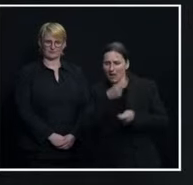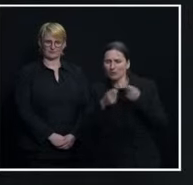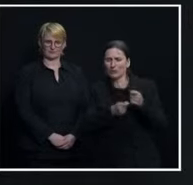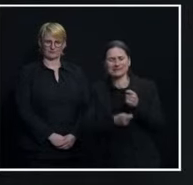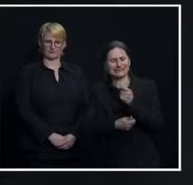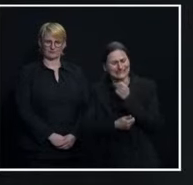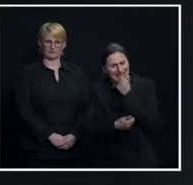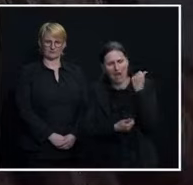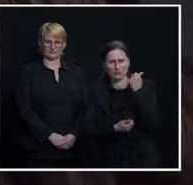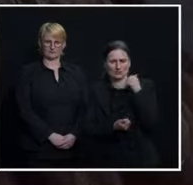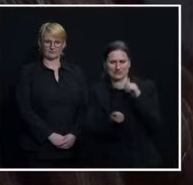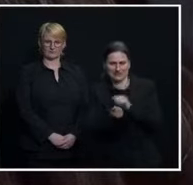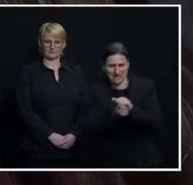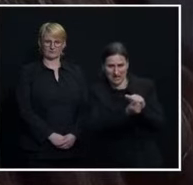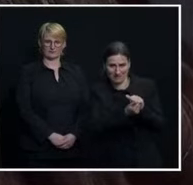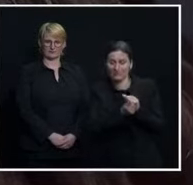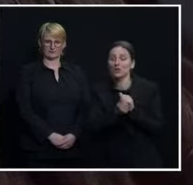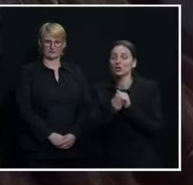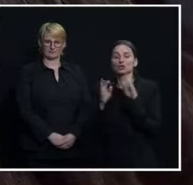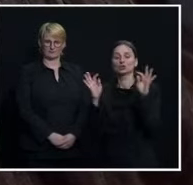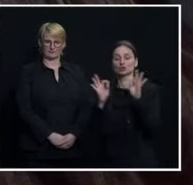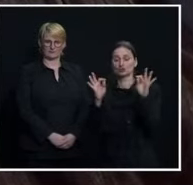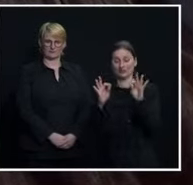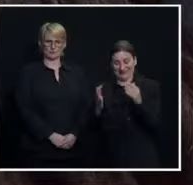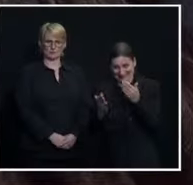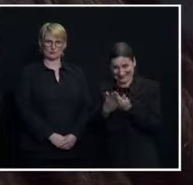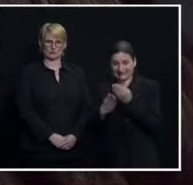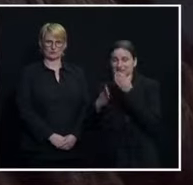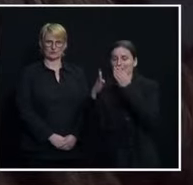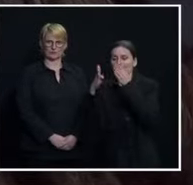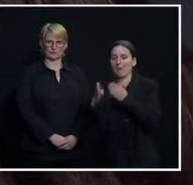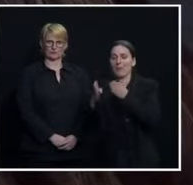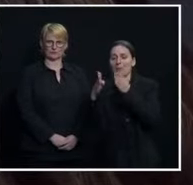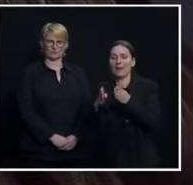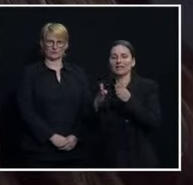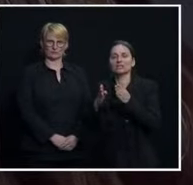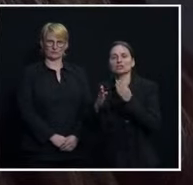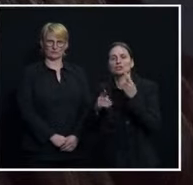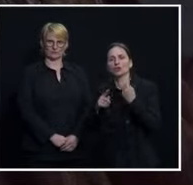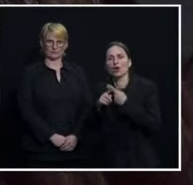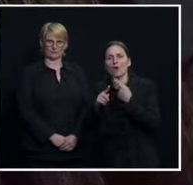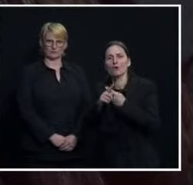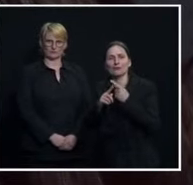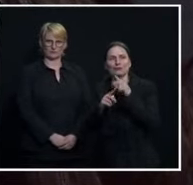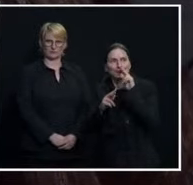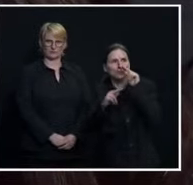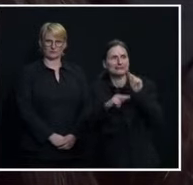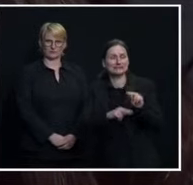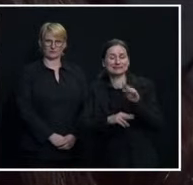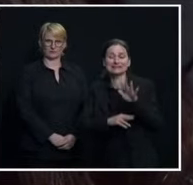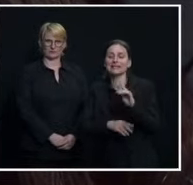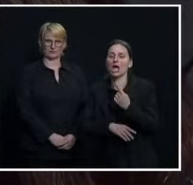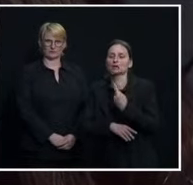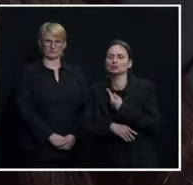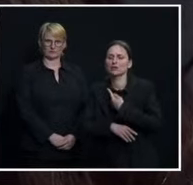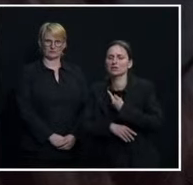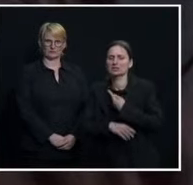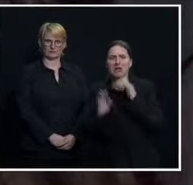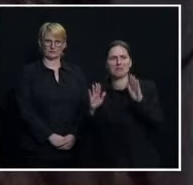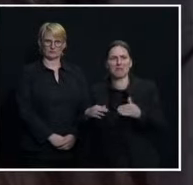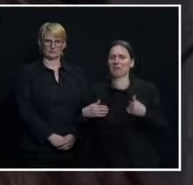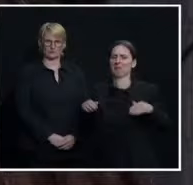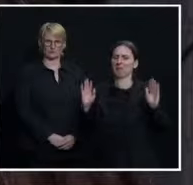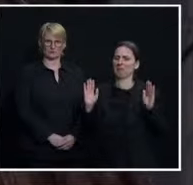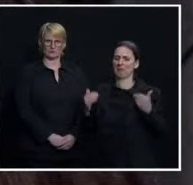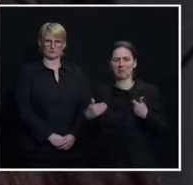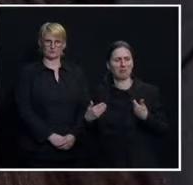Weise. Und das Schlimme ist eben wirklich, dass an diese Menschen oft nicht so gedacht wird, weil deren Schicksal für viele so weit weg zu sein scheint.